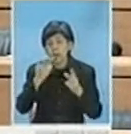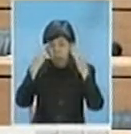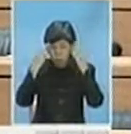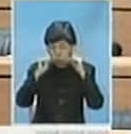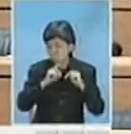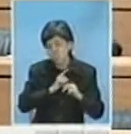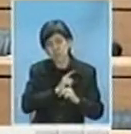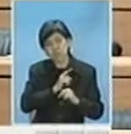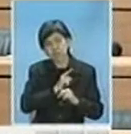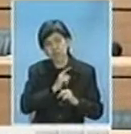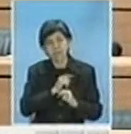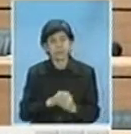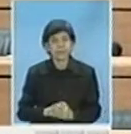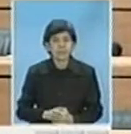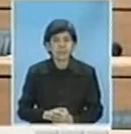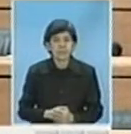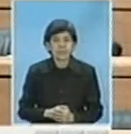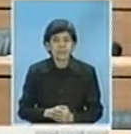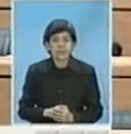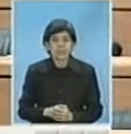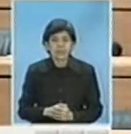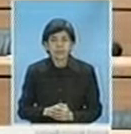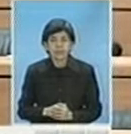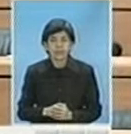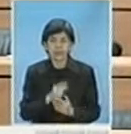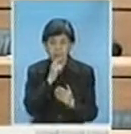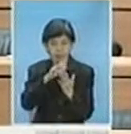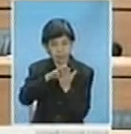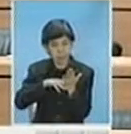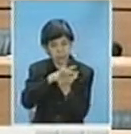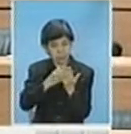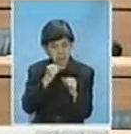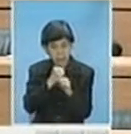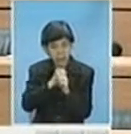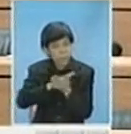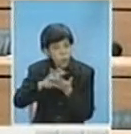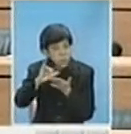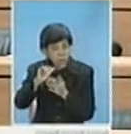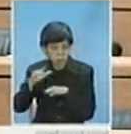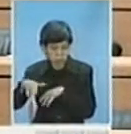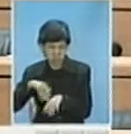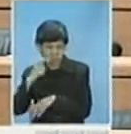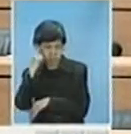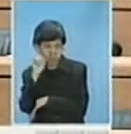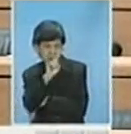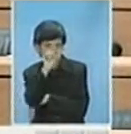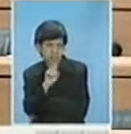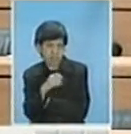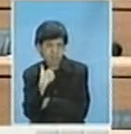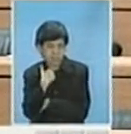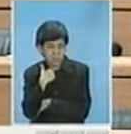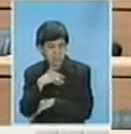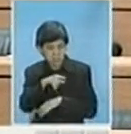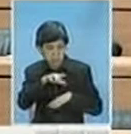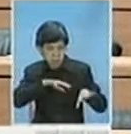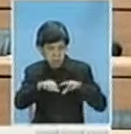รัฐมนตรีอีกด้วยวันนี้ถ้าเผื่อแผนงานไม่เสร็จนะครับคนยังไม่มีความเชื่อมั่นผมบอกกับท่านได้เลยว่าการบริห